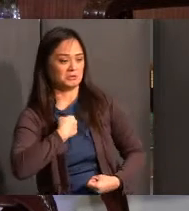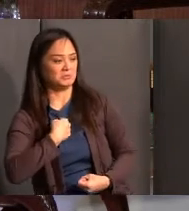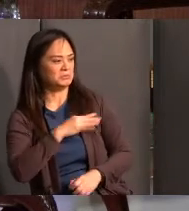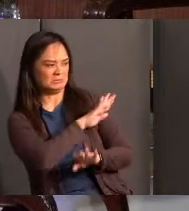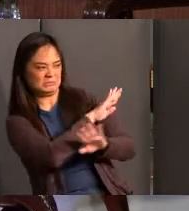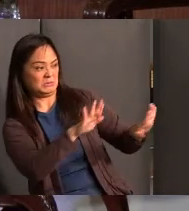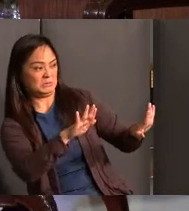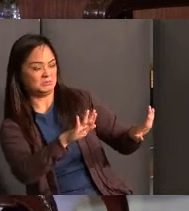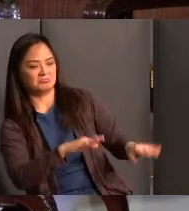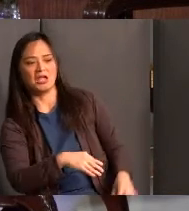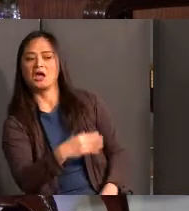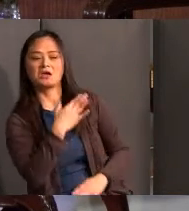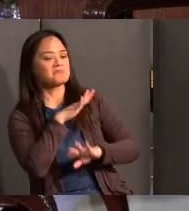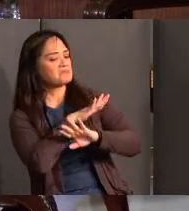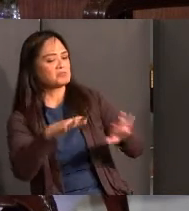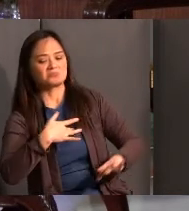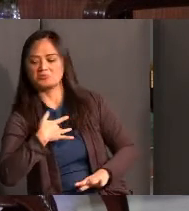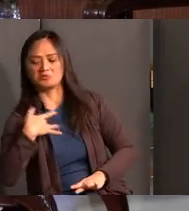ay totoo.